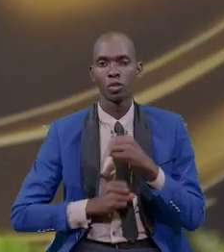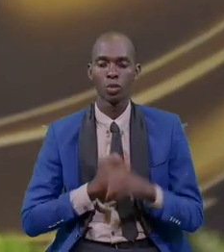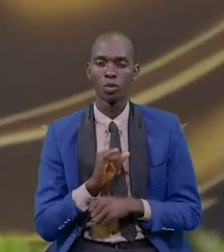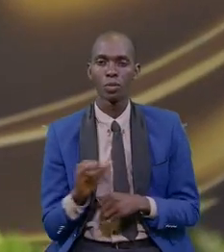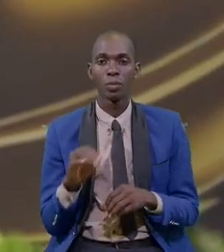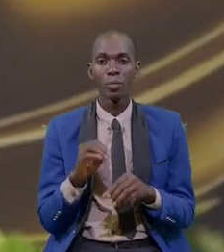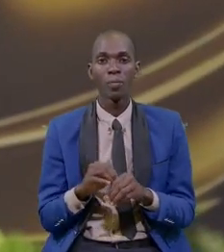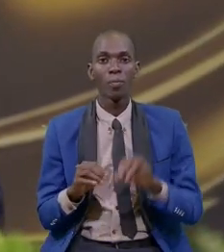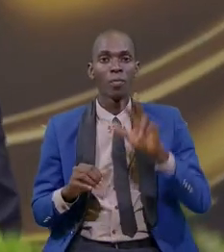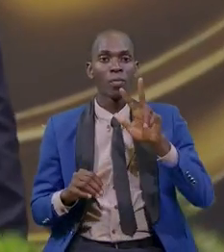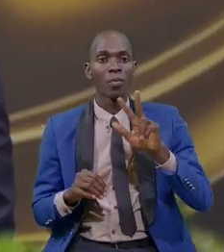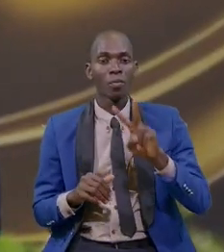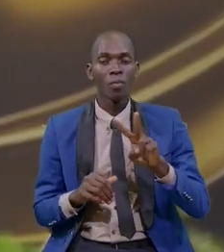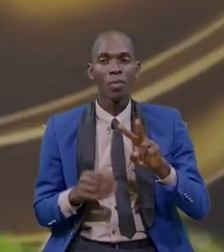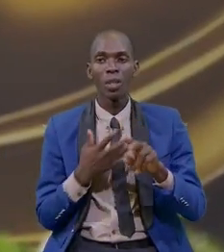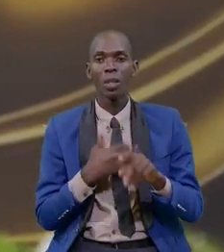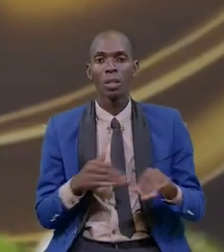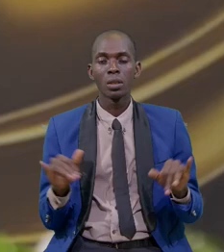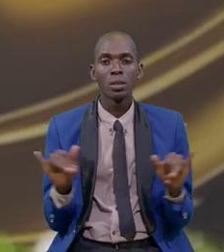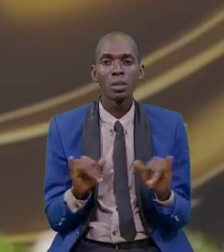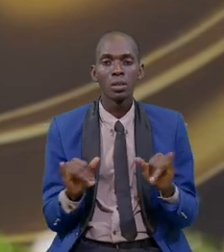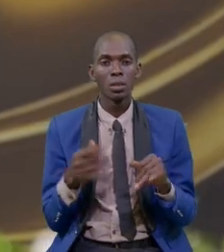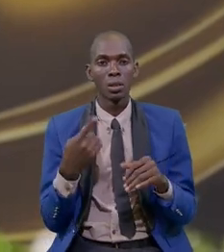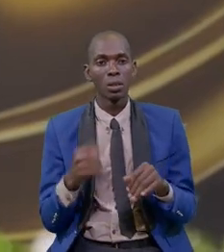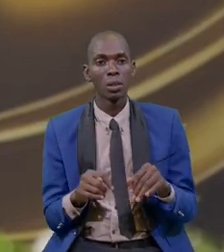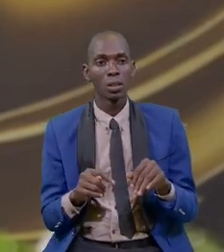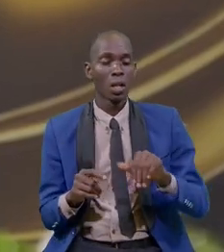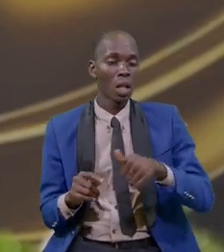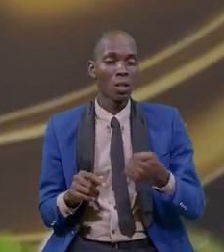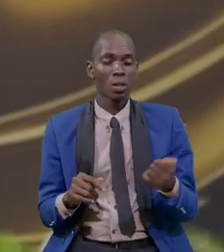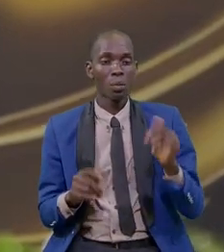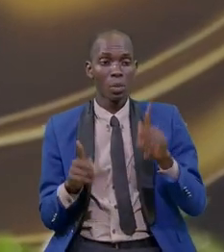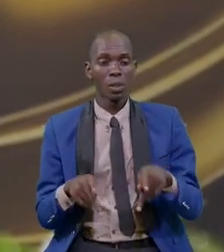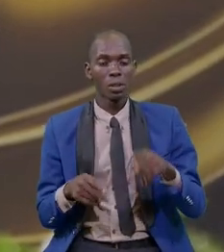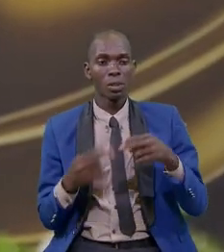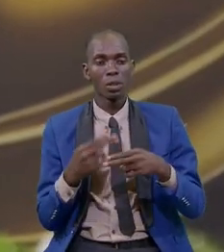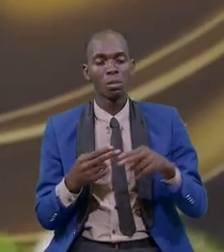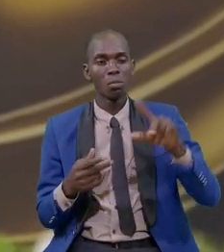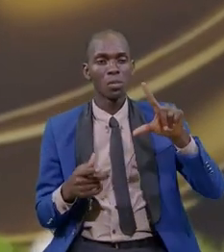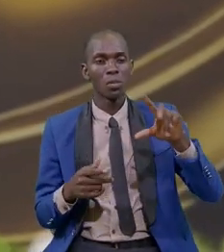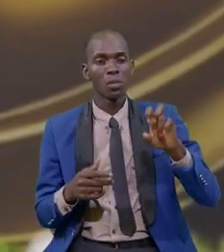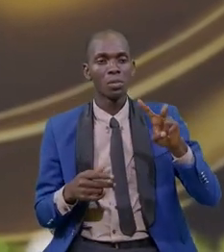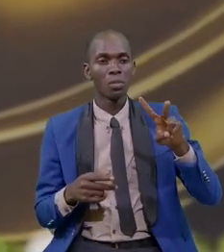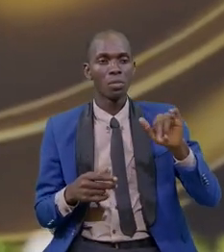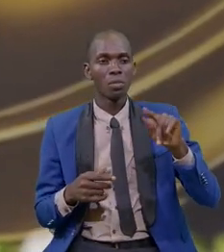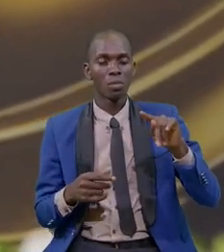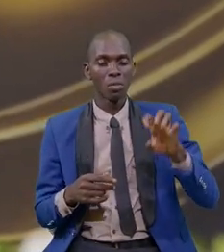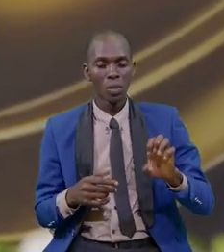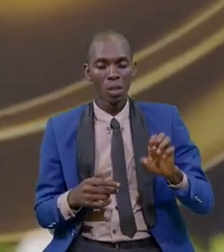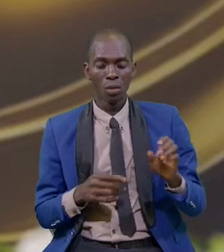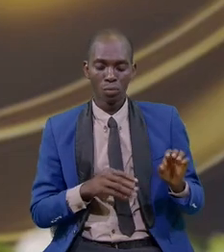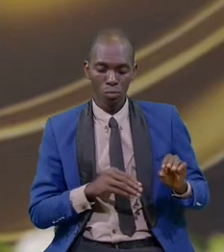verset 32. Un Lévite qui arriva aussi dans ce